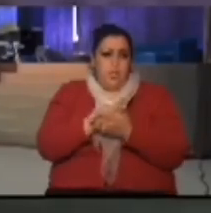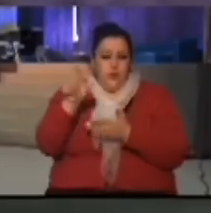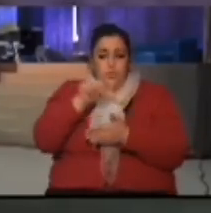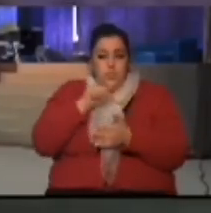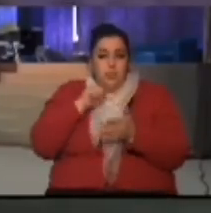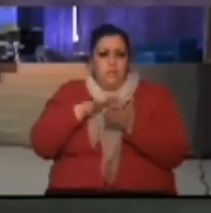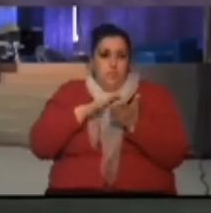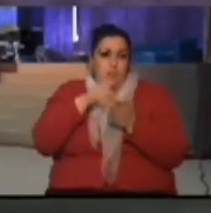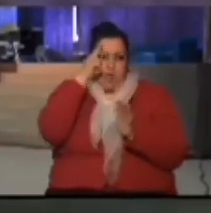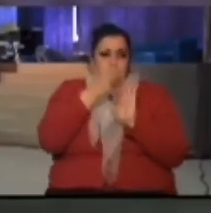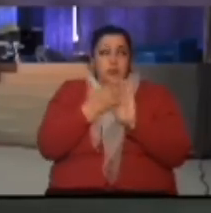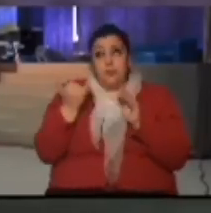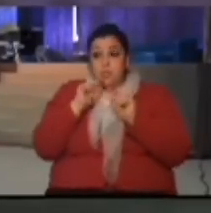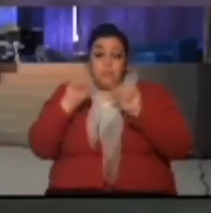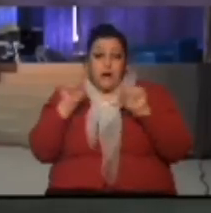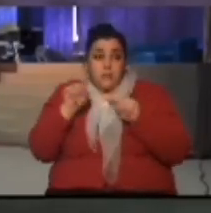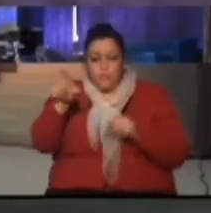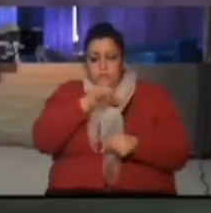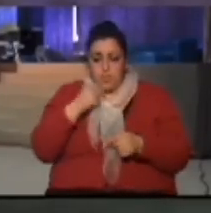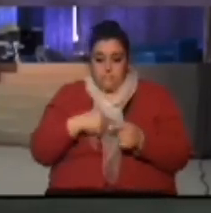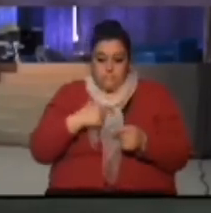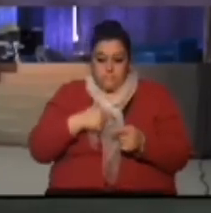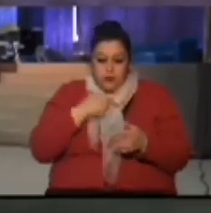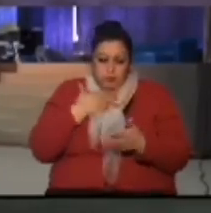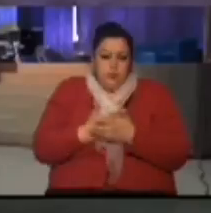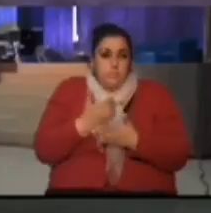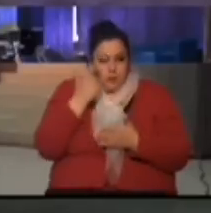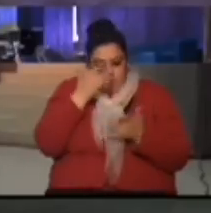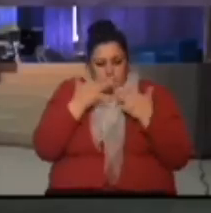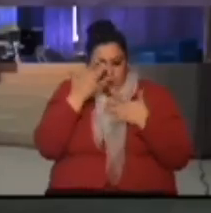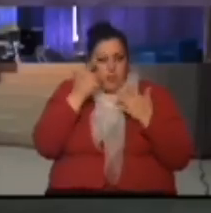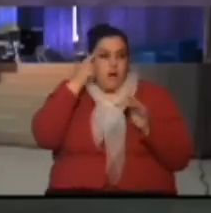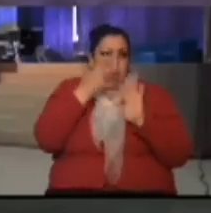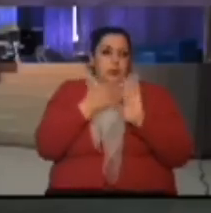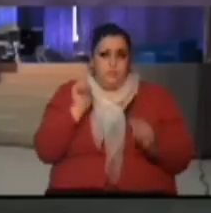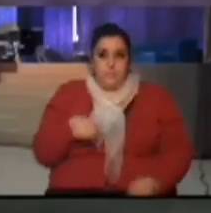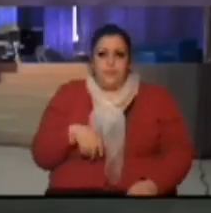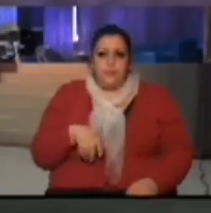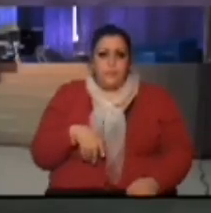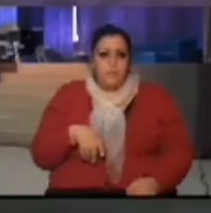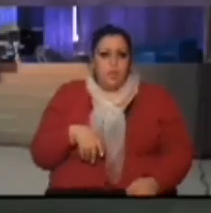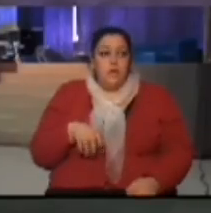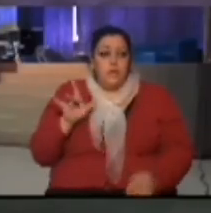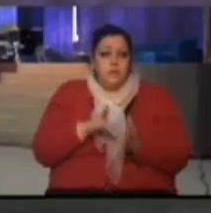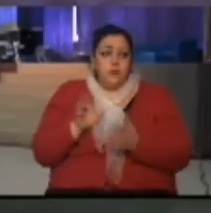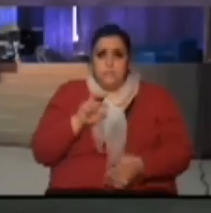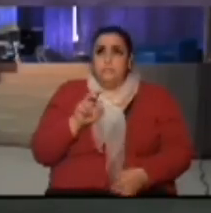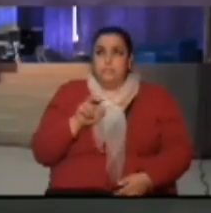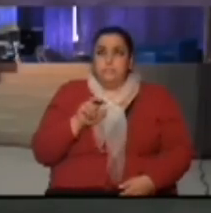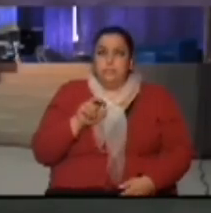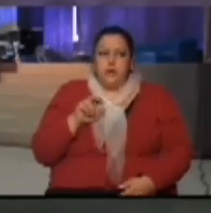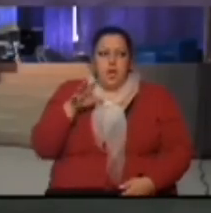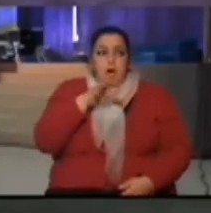Գնացինք առաջ վյասին։ 20-րդ խոսք։ Սա ասելով իր ձեռքերը եւ կողը ցույց տվեց նրանց, աշակերտները